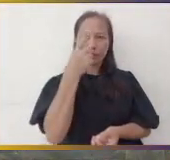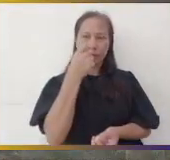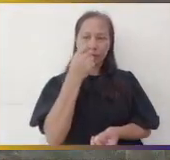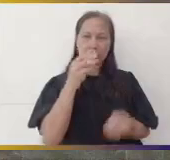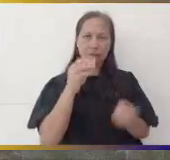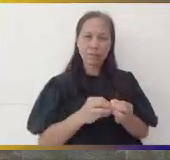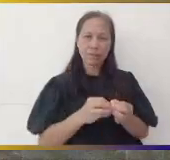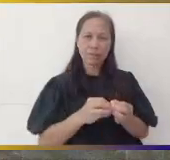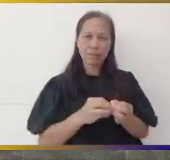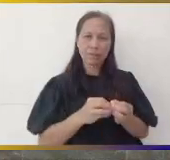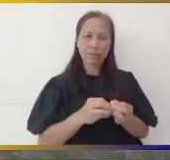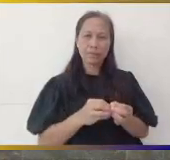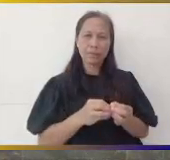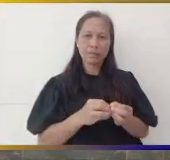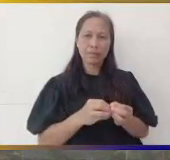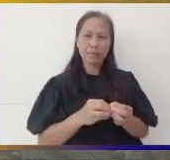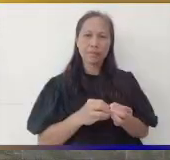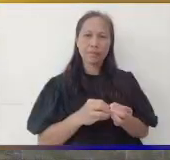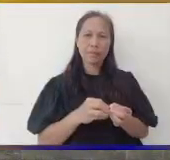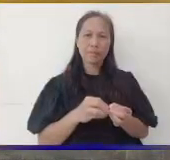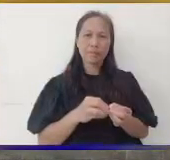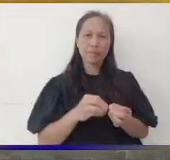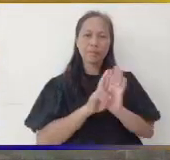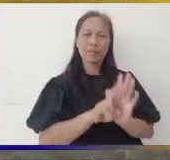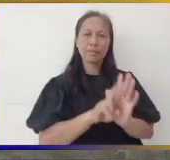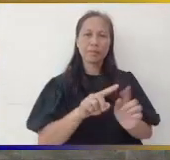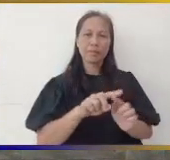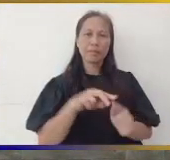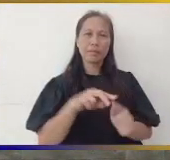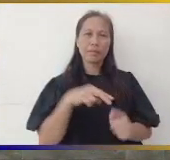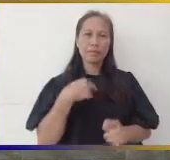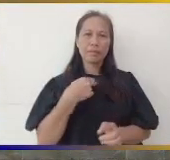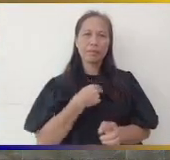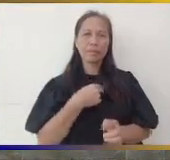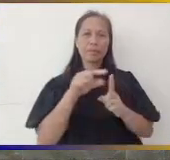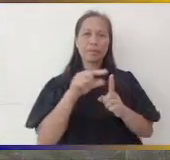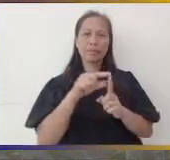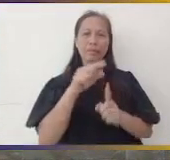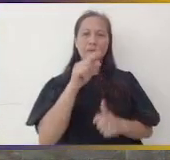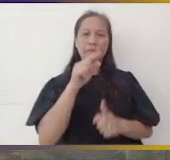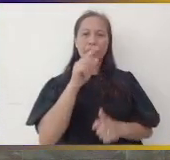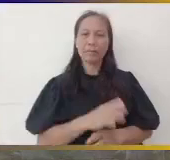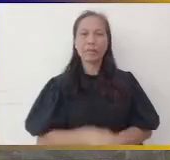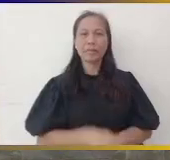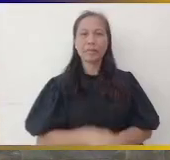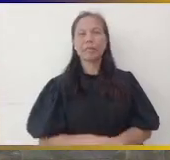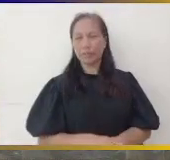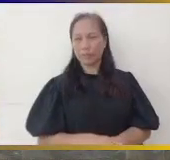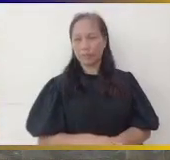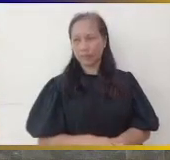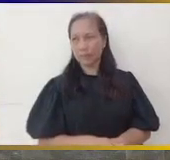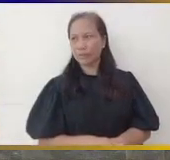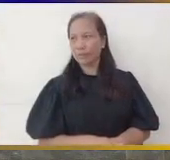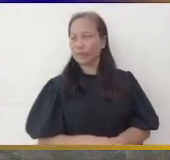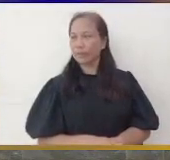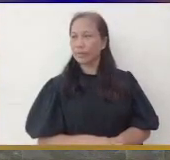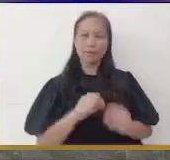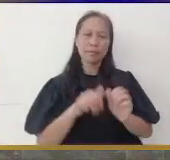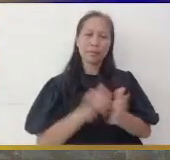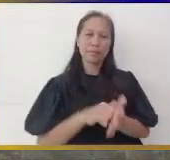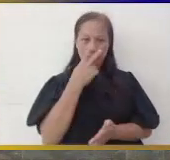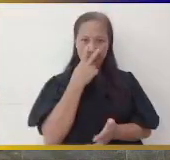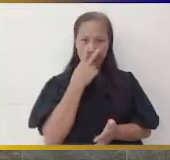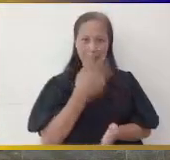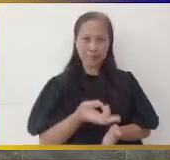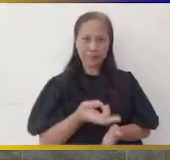interpretasyon ang salita ng Diyos Alright napakaimportante po na maging maliwanag po sa atin yan and para makita rin po